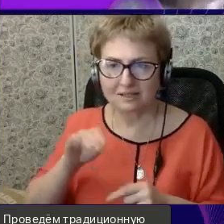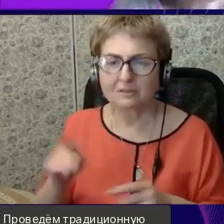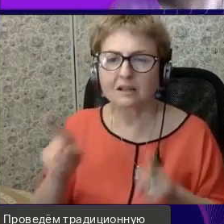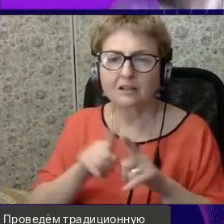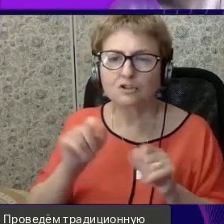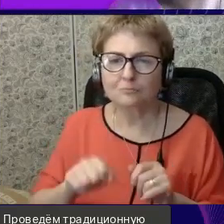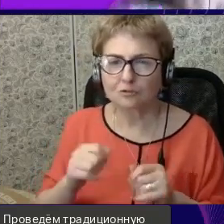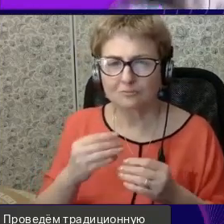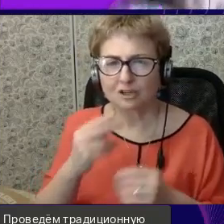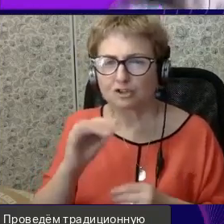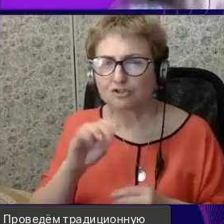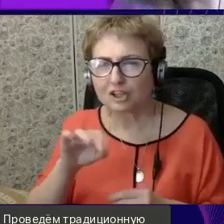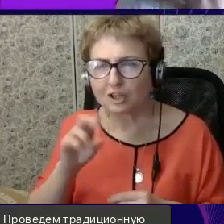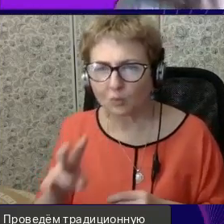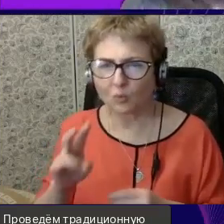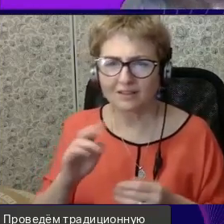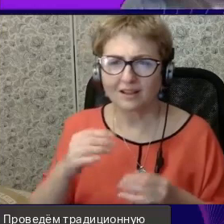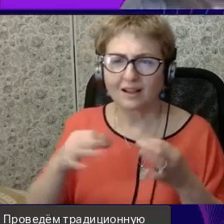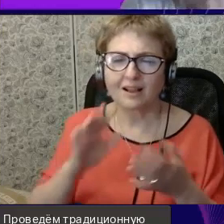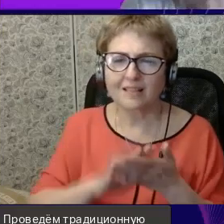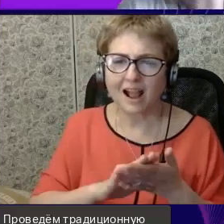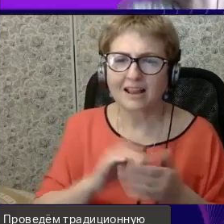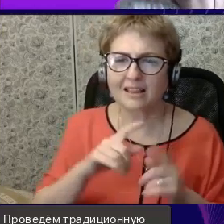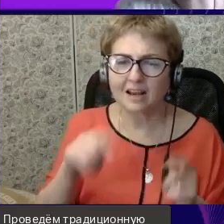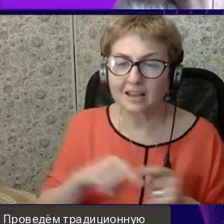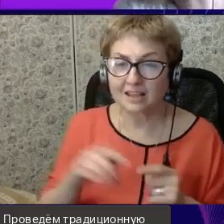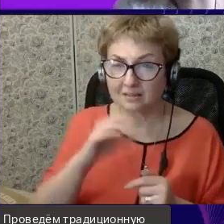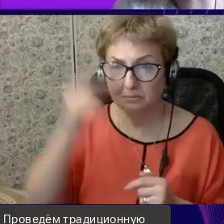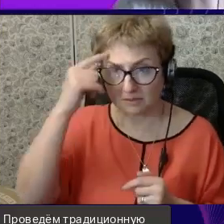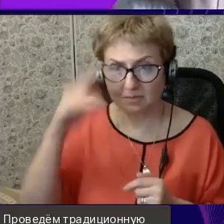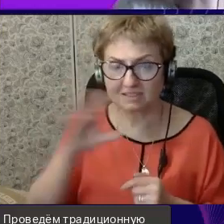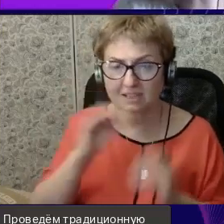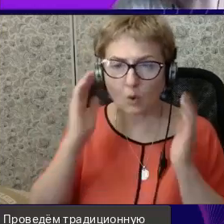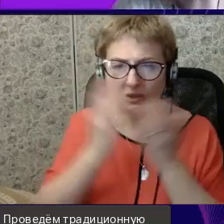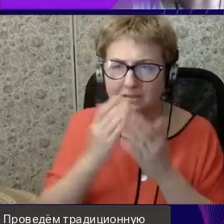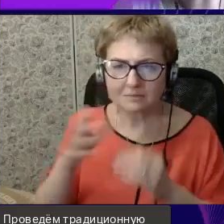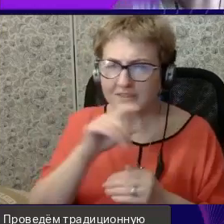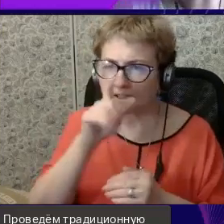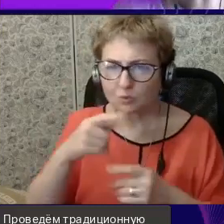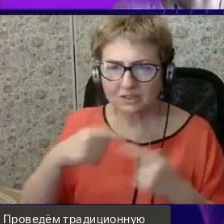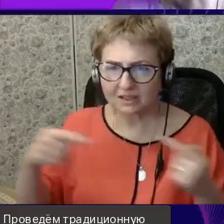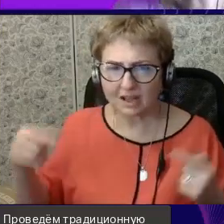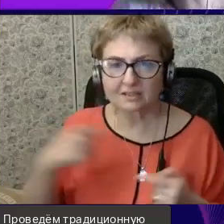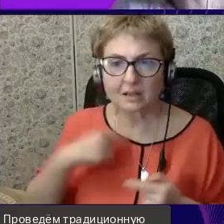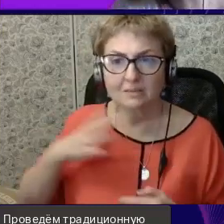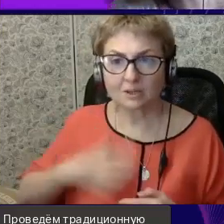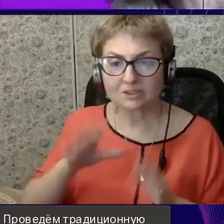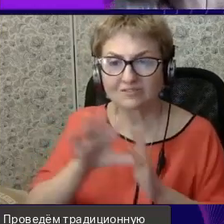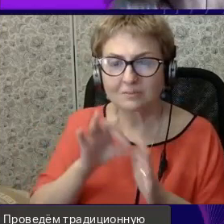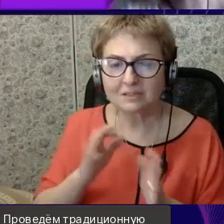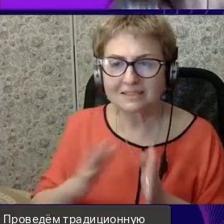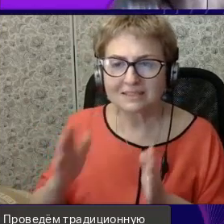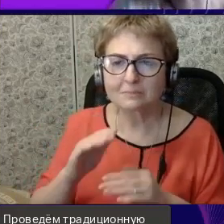предметом, вот ты выполнил задание хорошо, получи этот предмет. А также это могут быть жетоны и наклейки. А в нашей ситуации, когда мы понимаем,